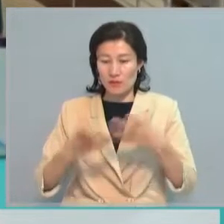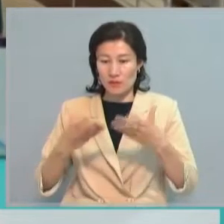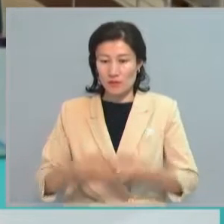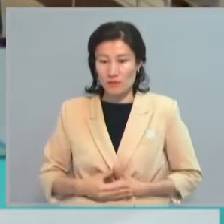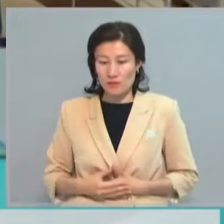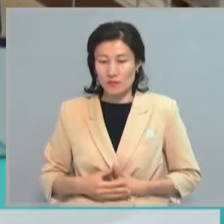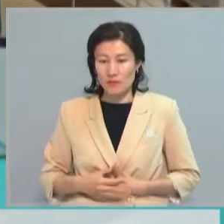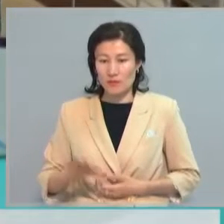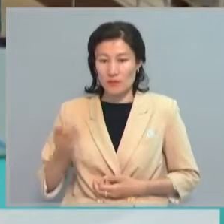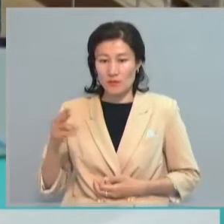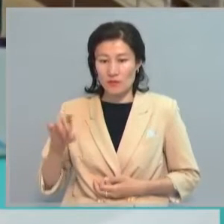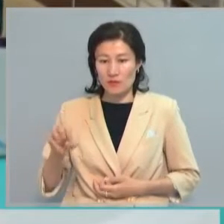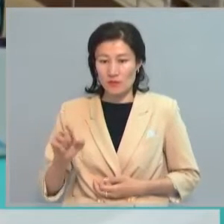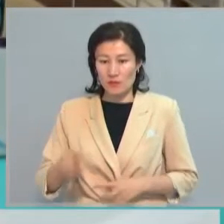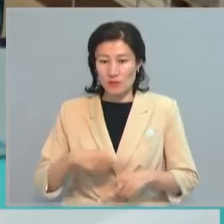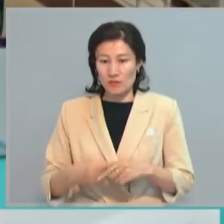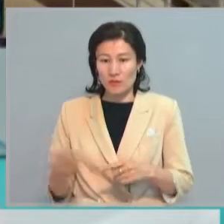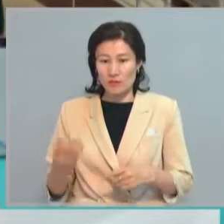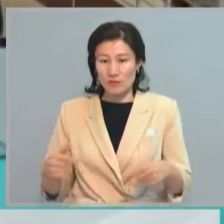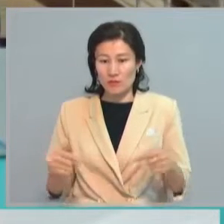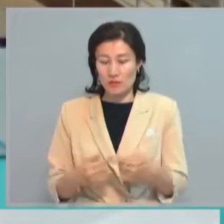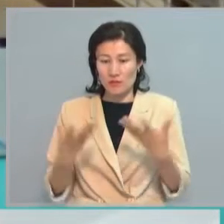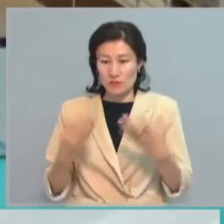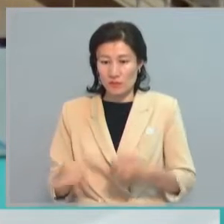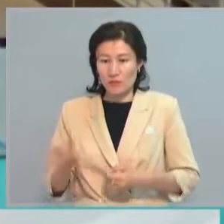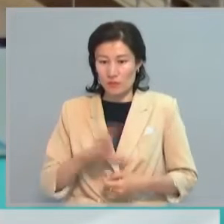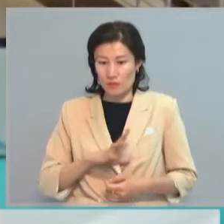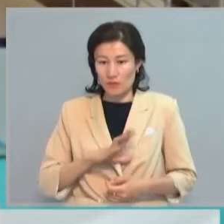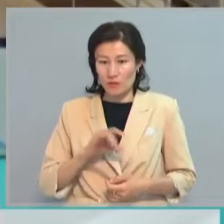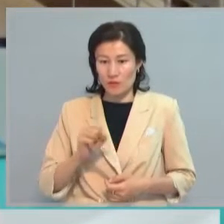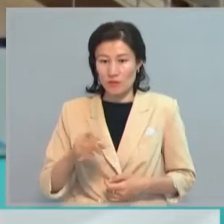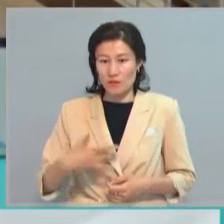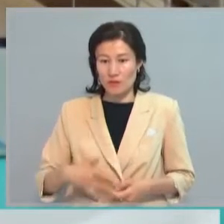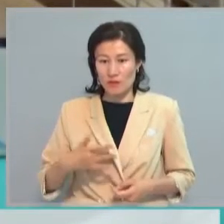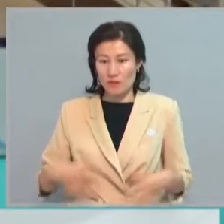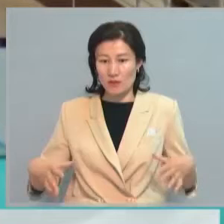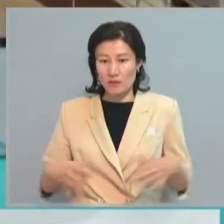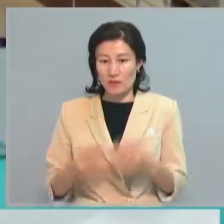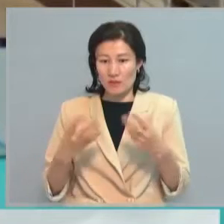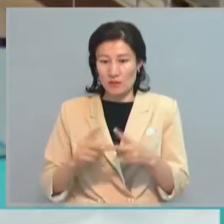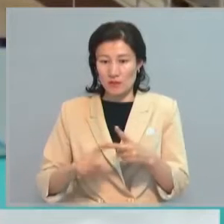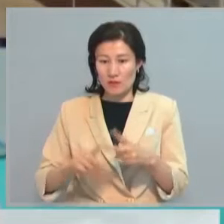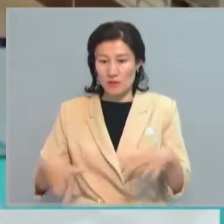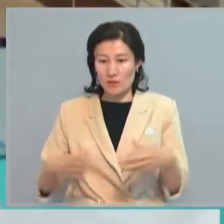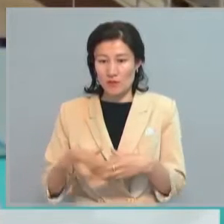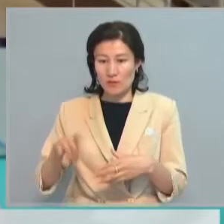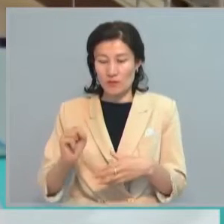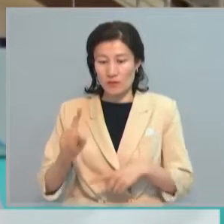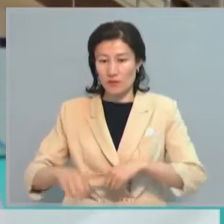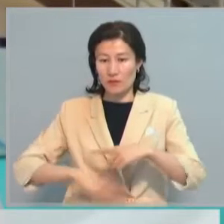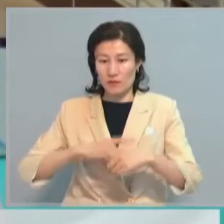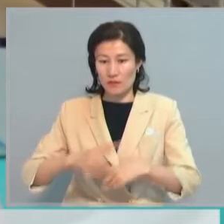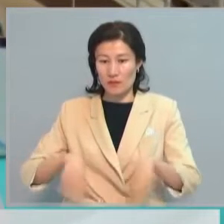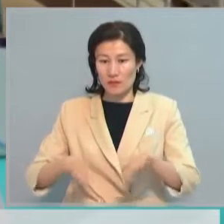Бірінші орында болуымыз тиіс болған. Қазір Тараз командасынан 2 ұпайға артта